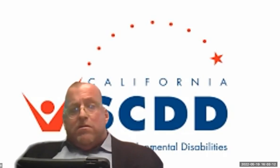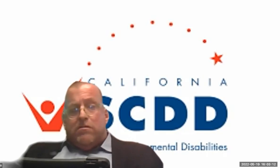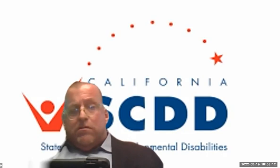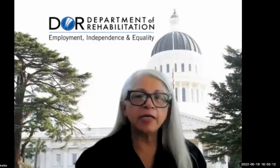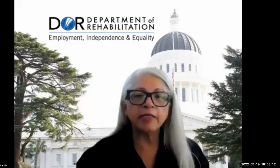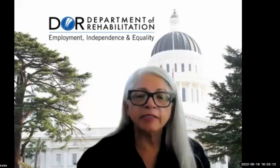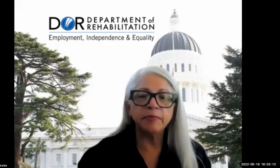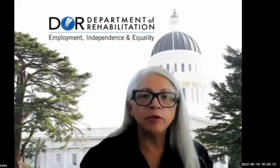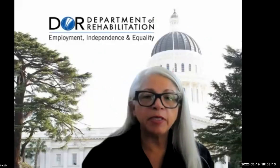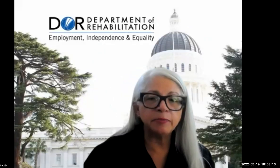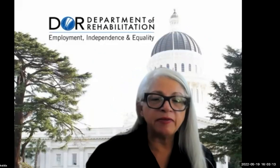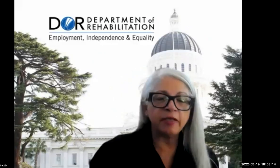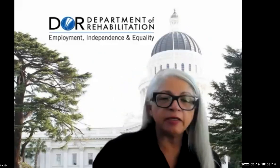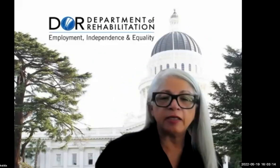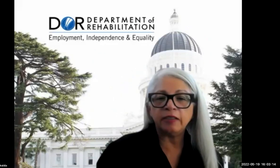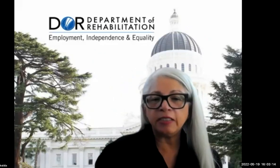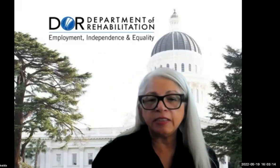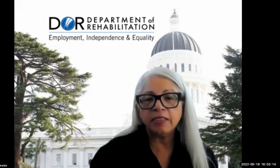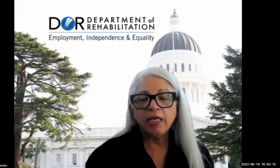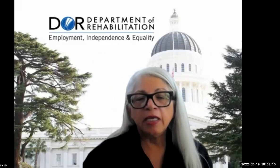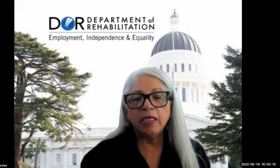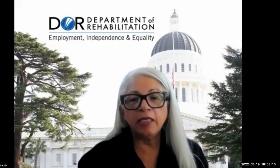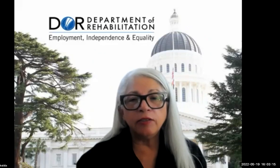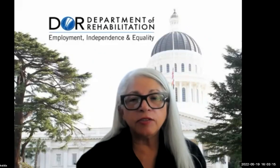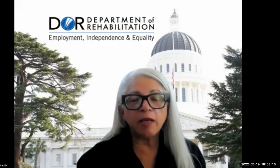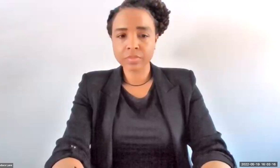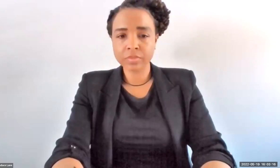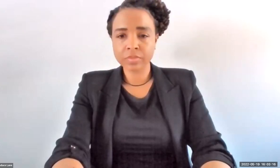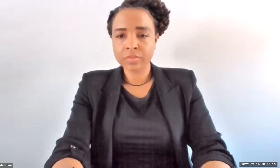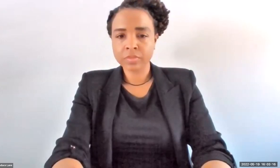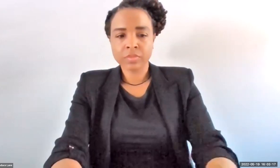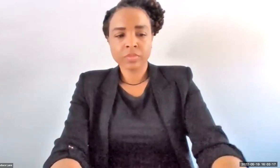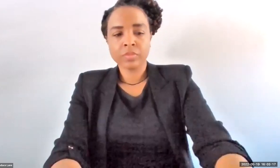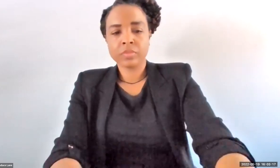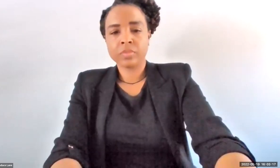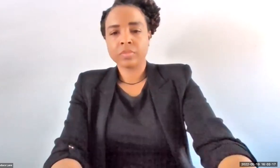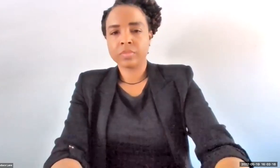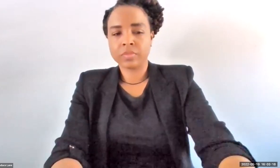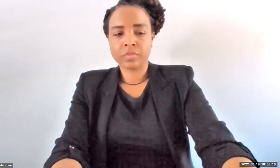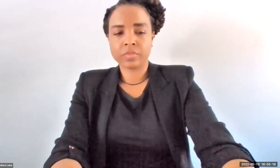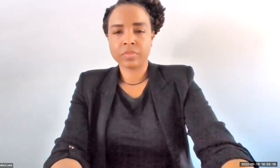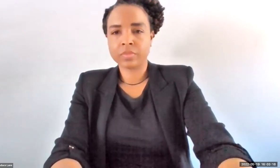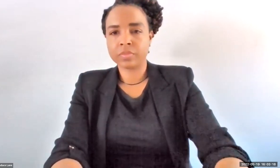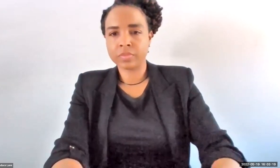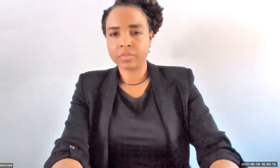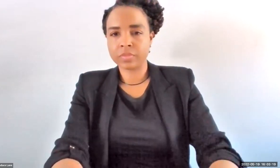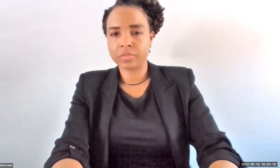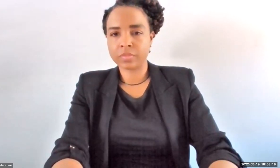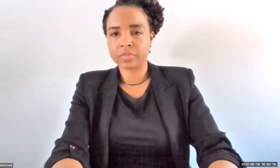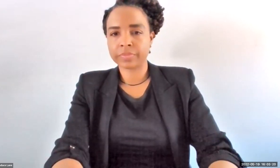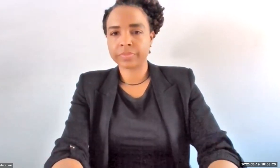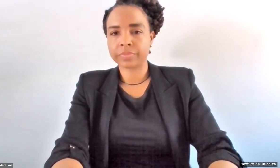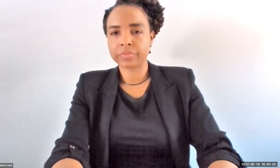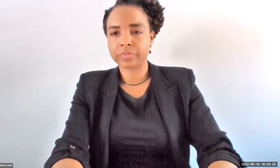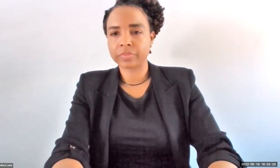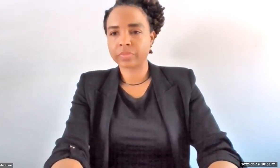Buenas tardes. Mi nombre es Vivian Hernández y nos da mucha pena, pero disculpen, esta tarde no